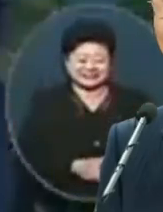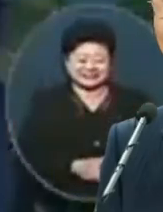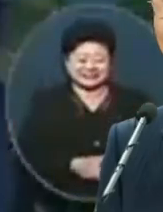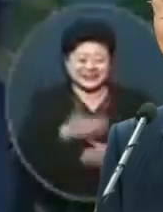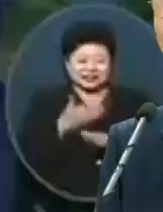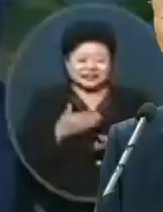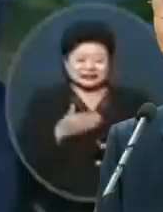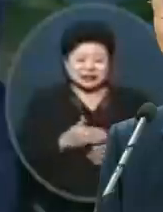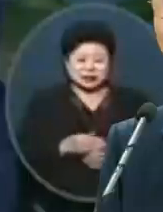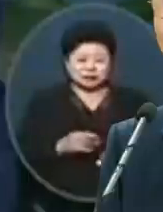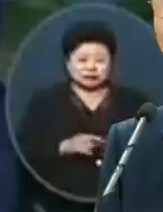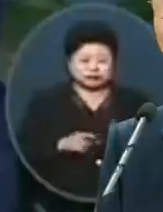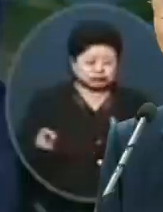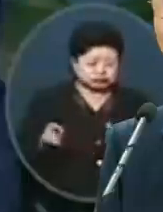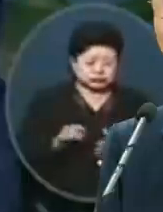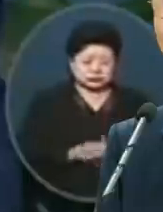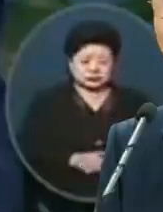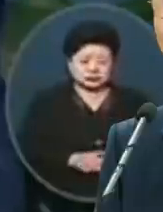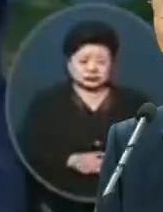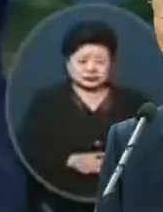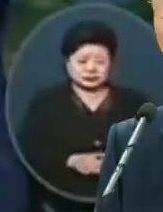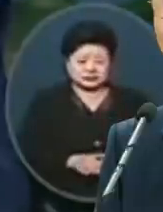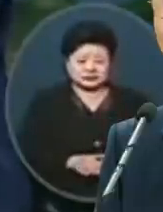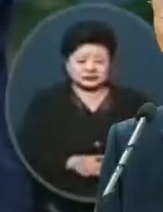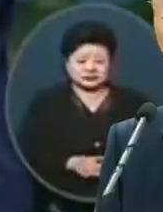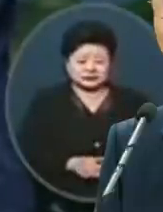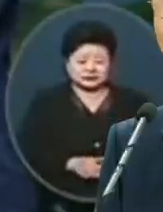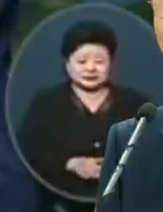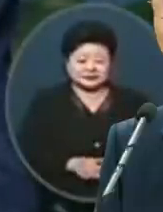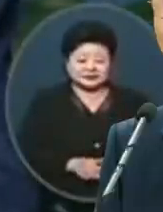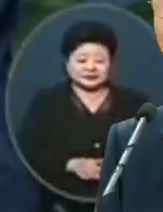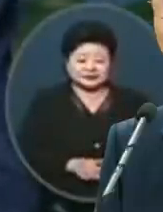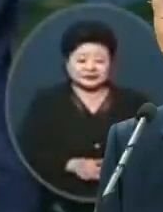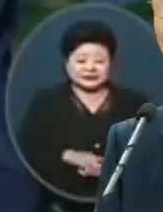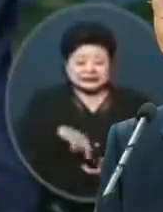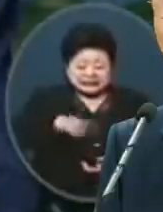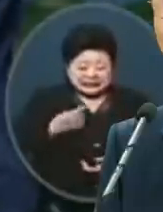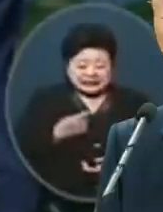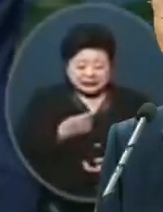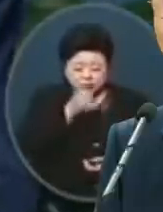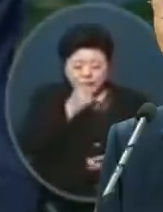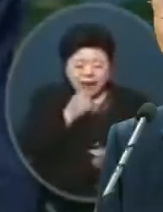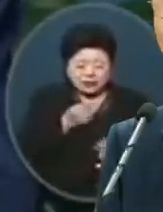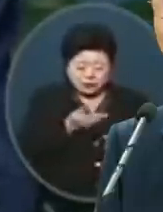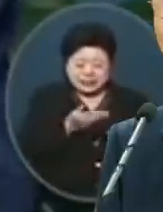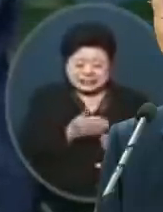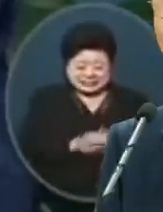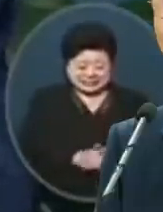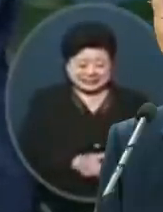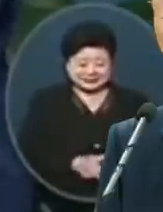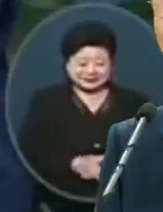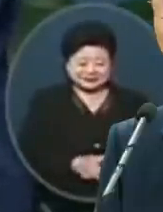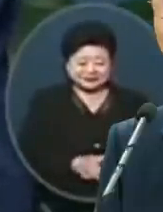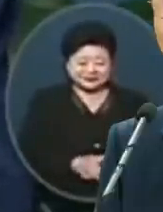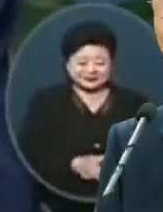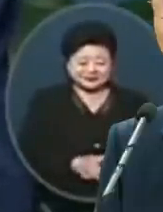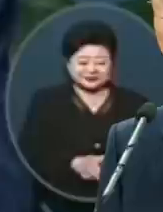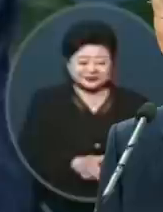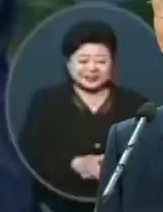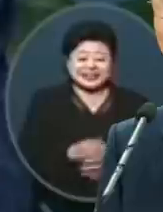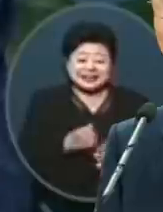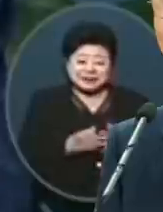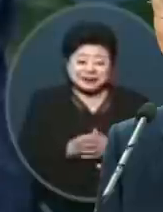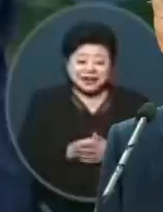남이야 듣든 말든 여러분 자신이 그 말은 얼마인지 할 수 있는 것입니다. 나는 복받은 사람이다.